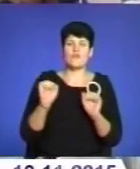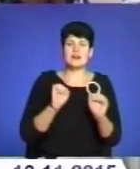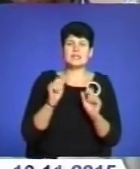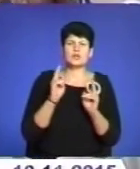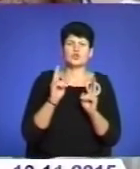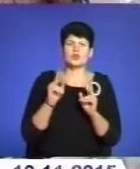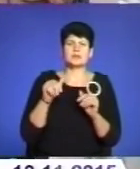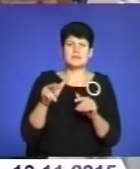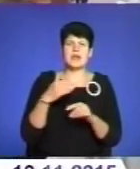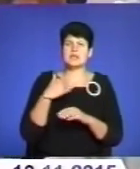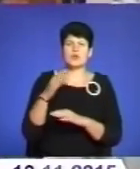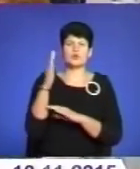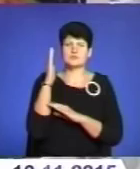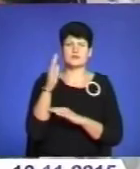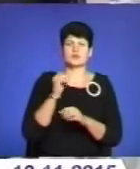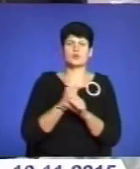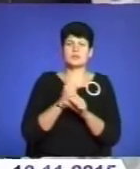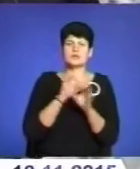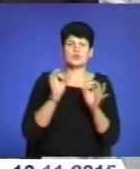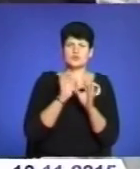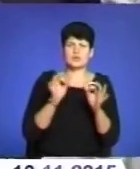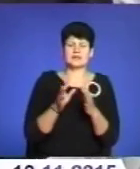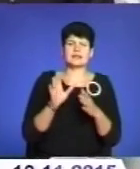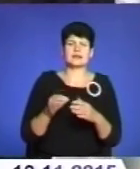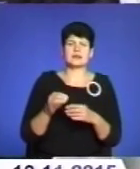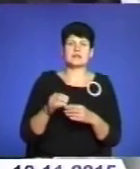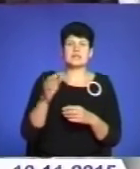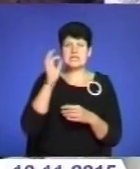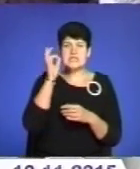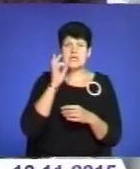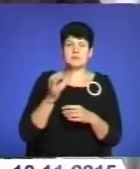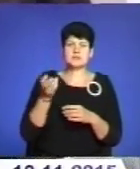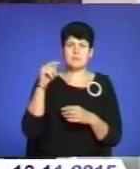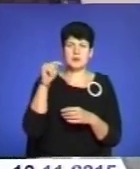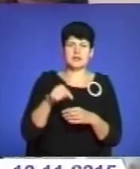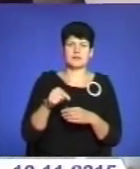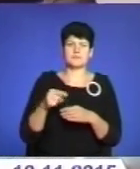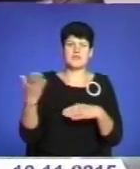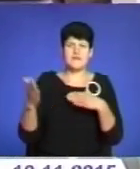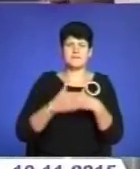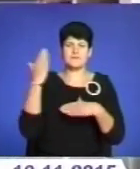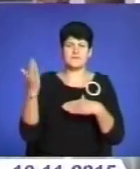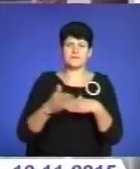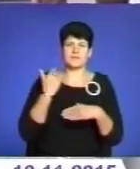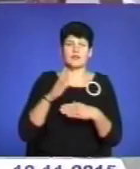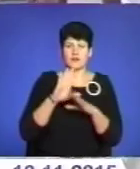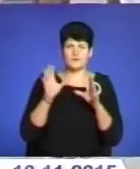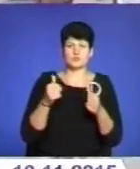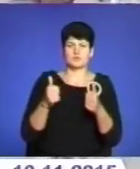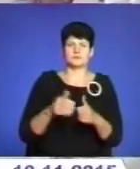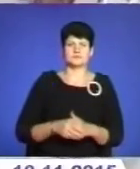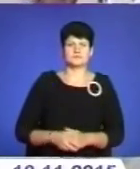навіть не піде ні голосувати, ні робити нічого. Нехай, що навіть німець прийде, навіть на гайкою виб'є добре, і буде добре все.